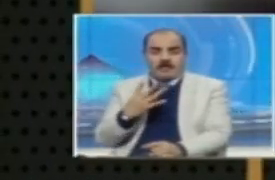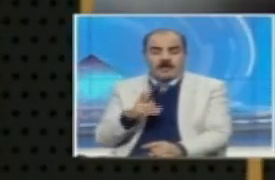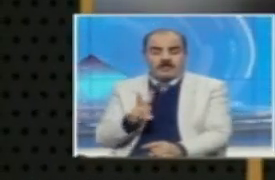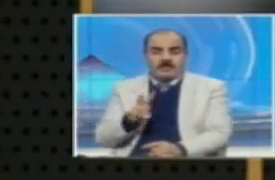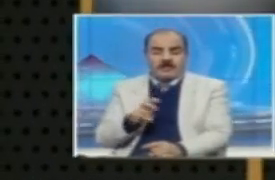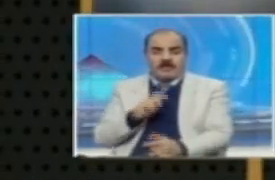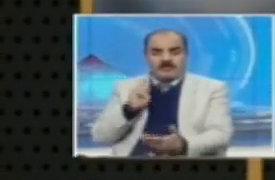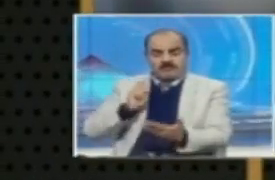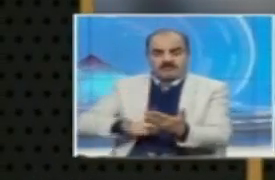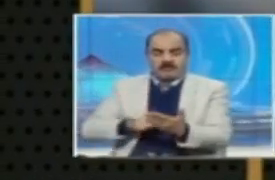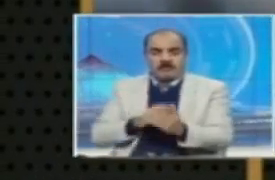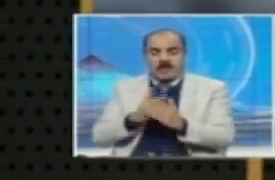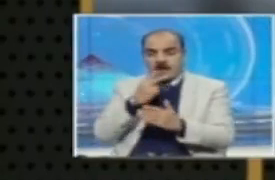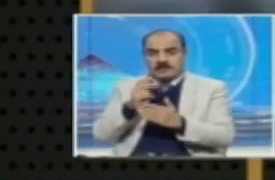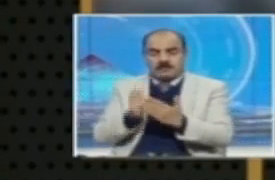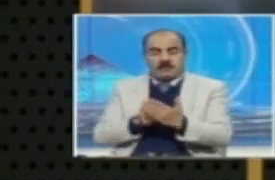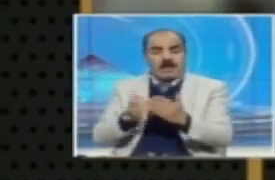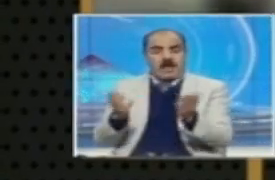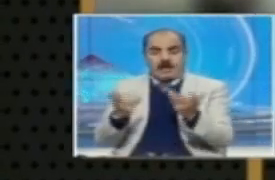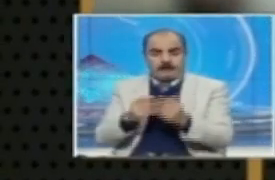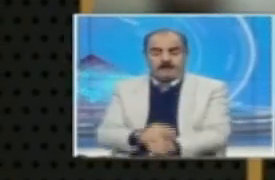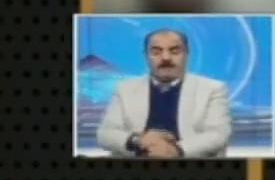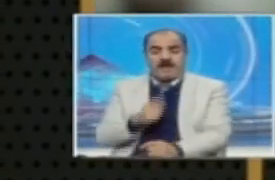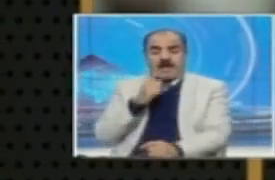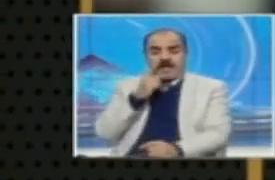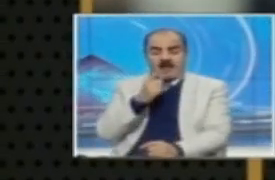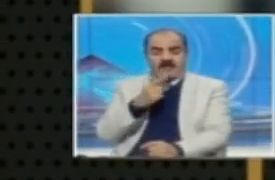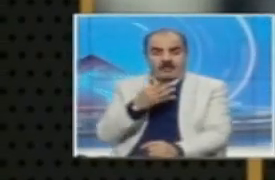372,274 حكما قضائيا، من بينهم